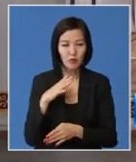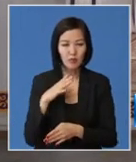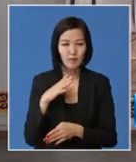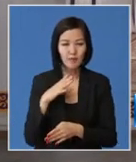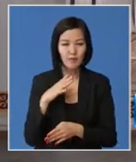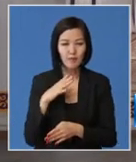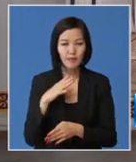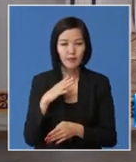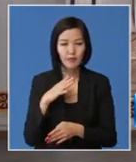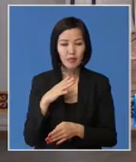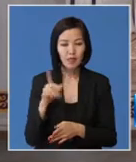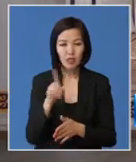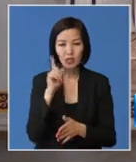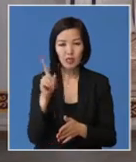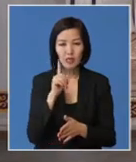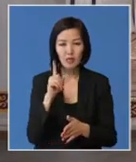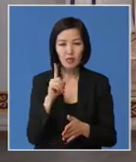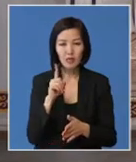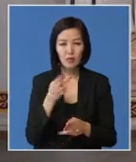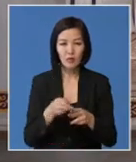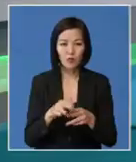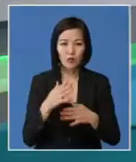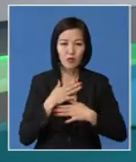Ол балаларға әрине көңіліміз тояды.